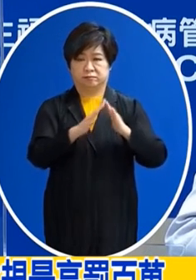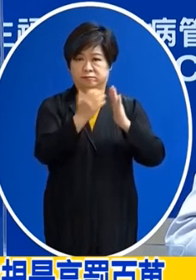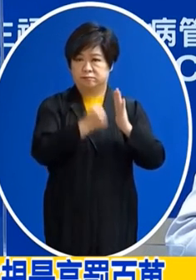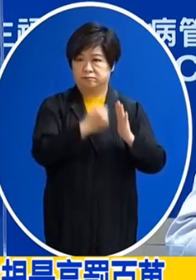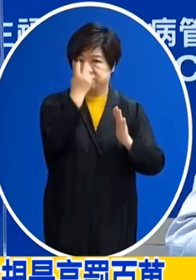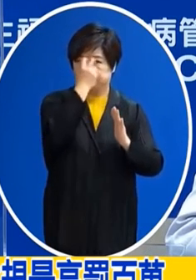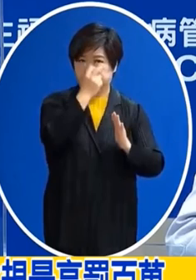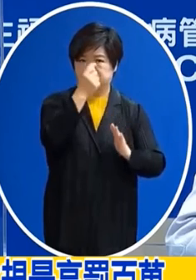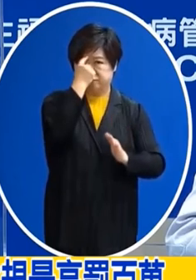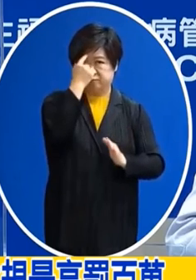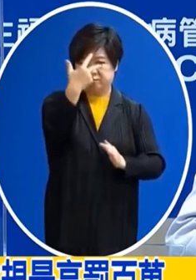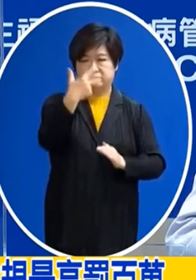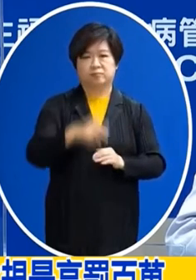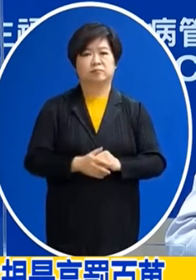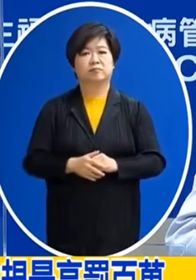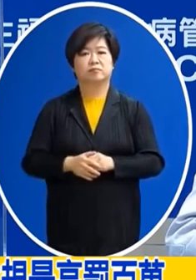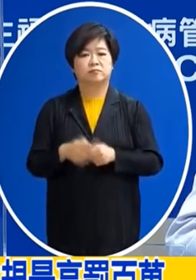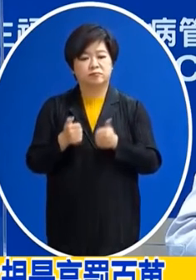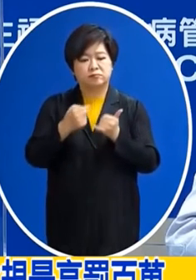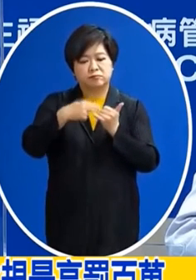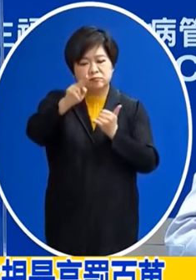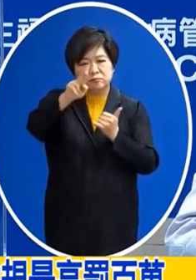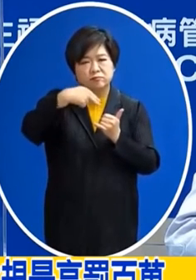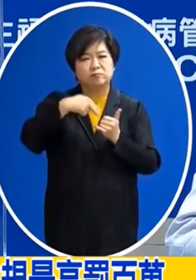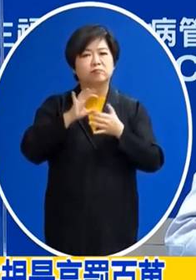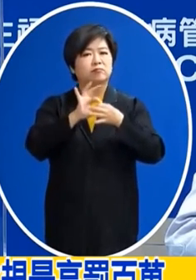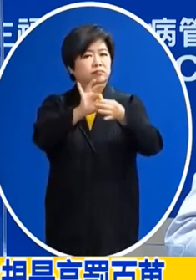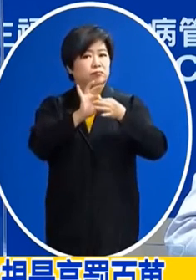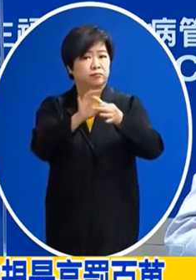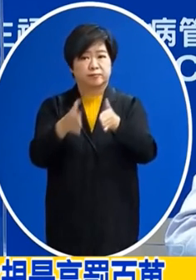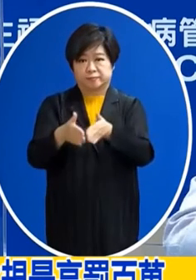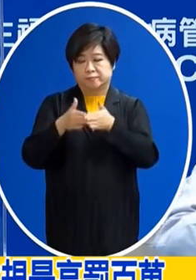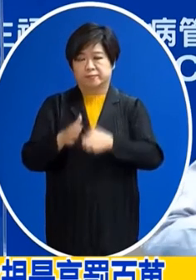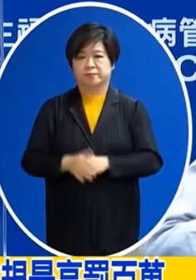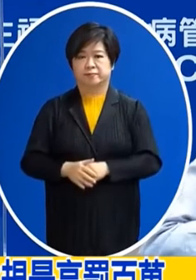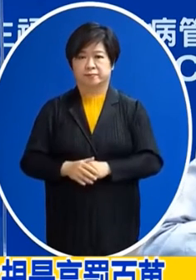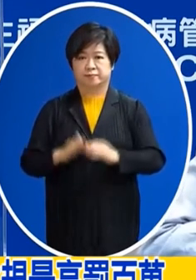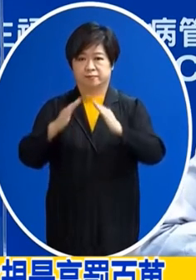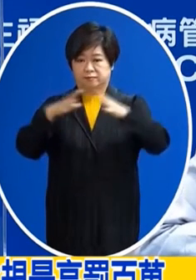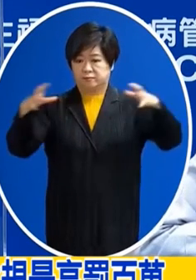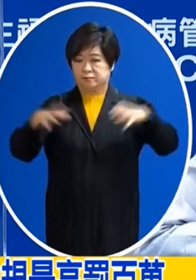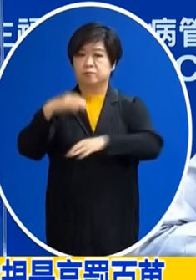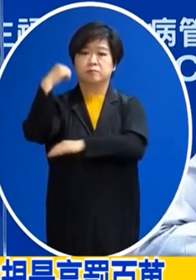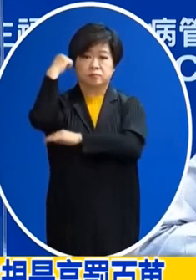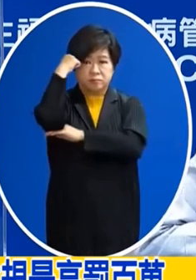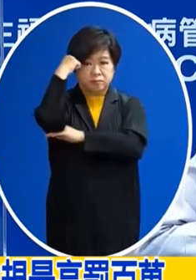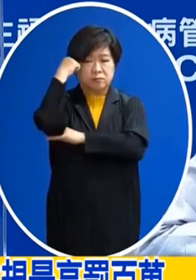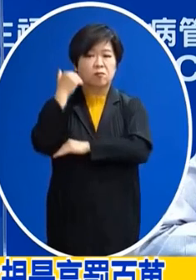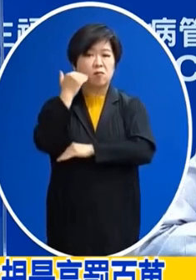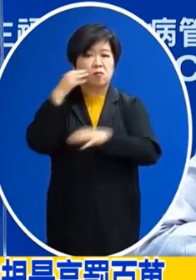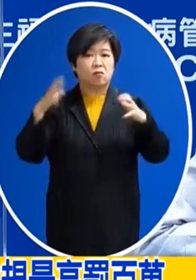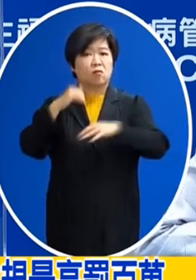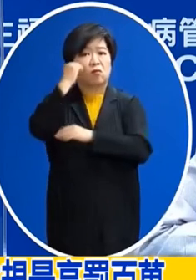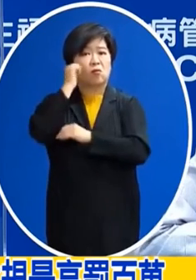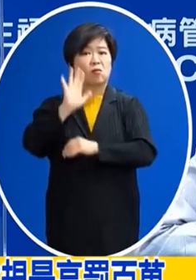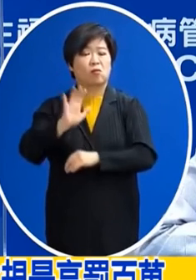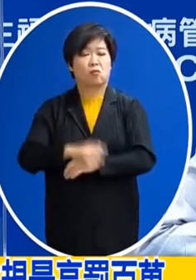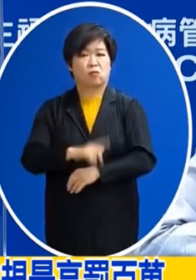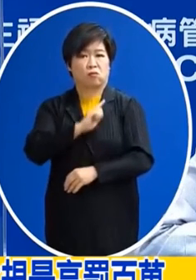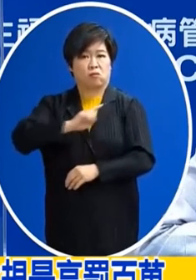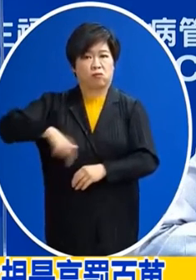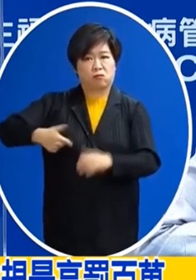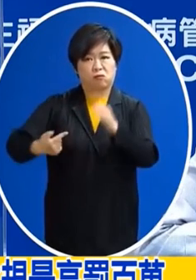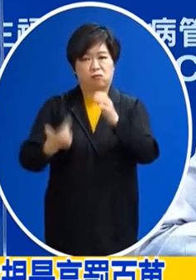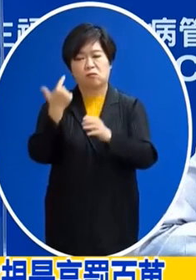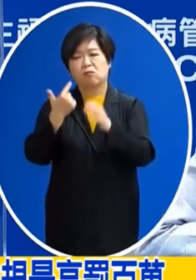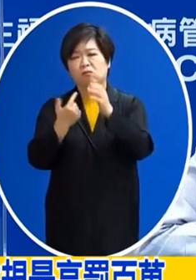间，则以双向简讯的方式回报。另外同住户如果有同住者那个自费快筛的